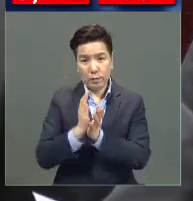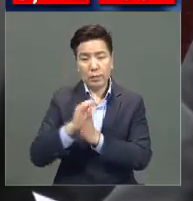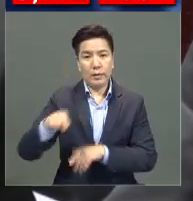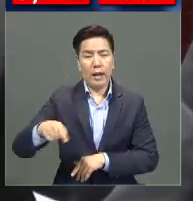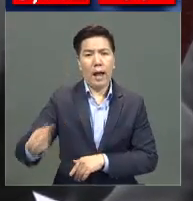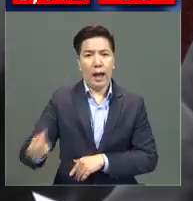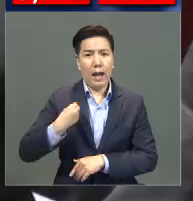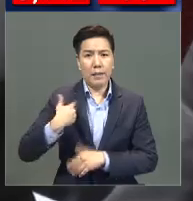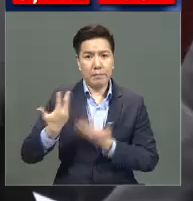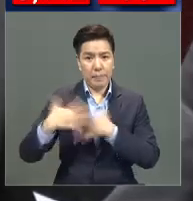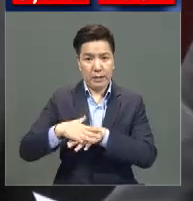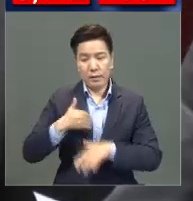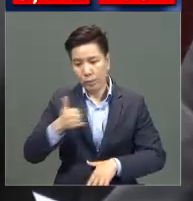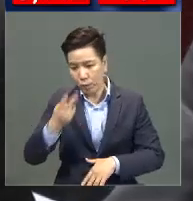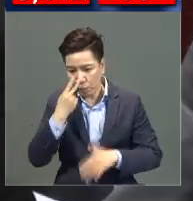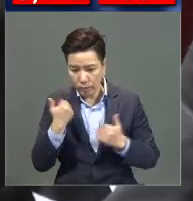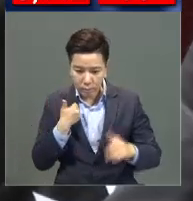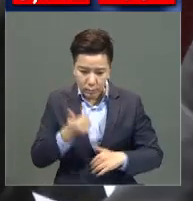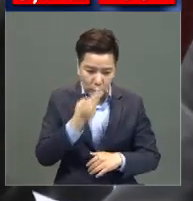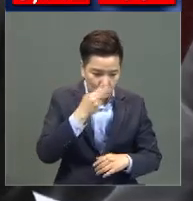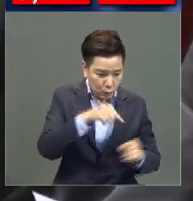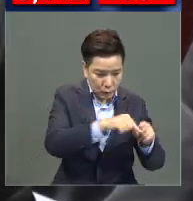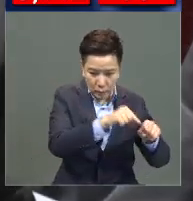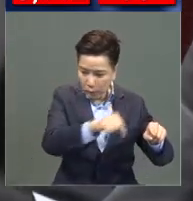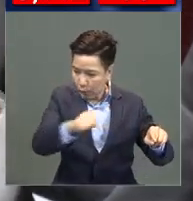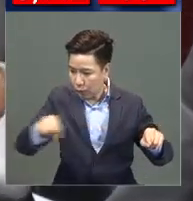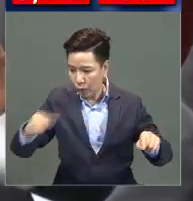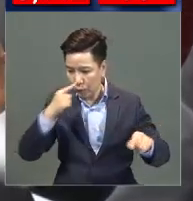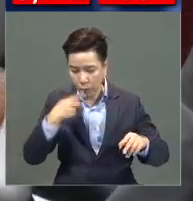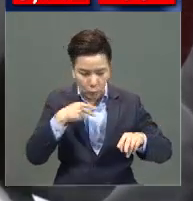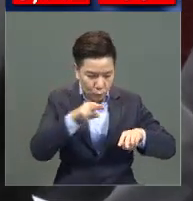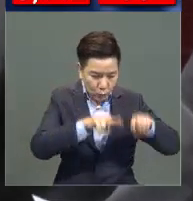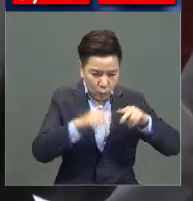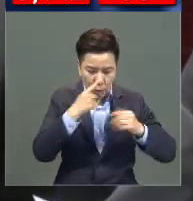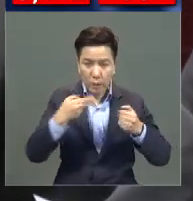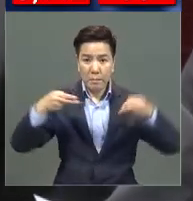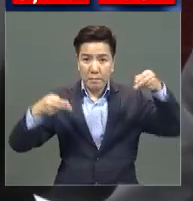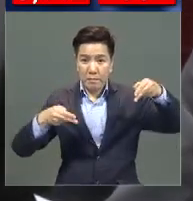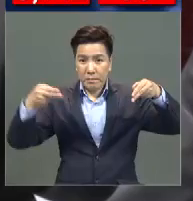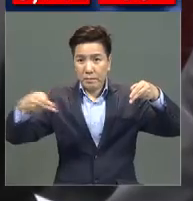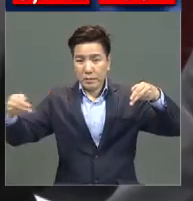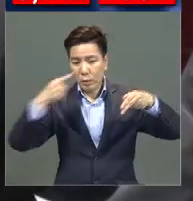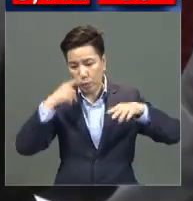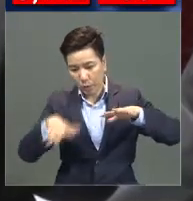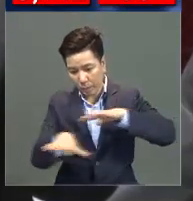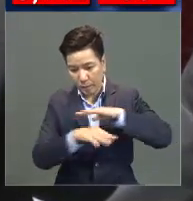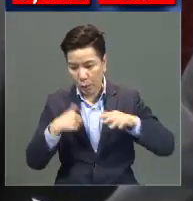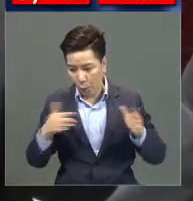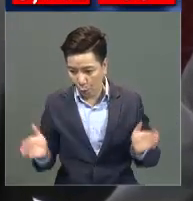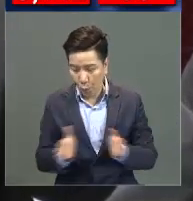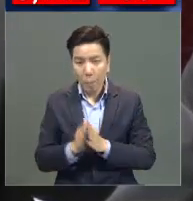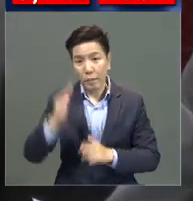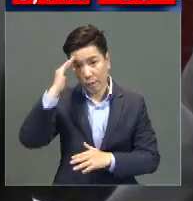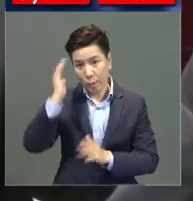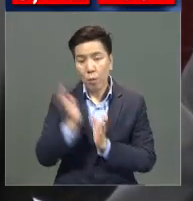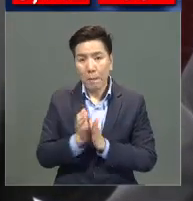นสิทธิ์แตงจันทร์ให้ลงที่เกิดเหตุพร้อมกันแล้วก็ไปตรวจจากกล้องวงจรปิดซึ่งเป็นวัตถุพยานด้วยกันกับพันธุ์โทธนสิ